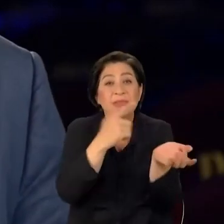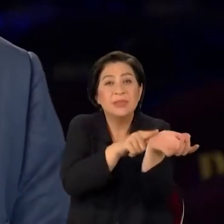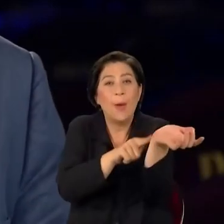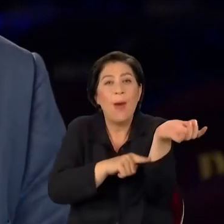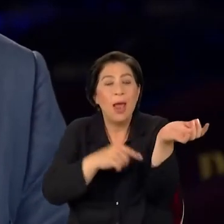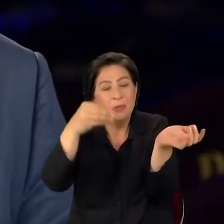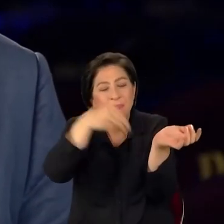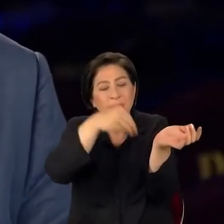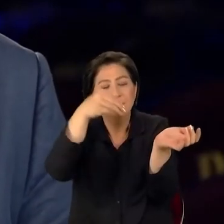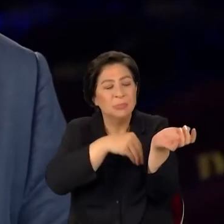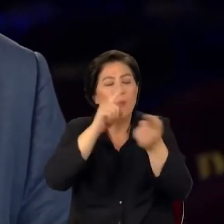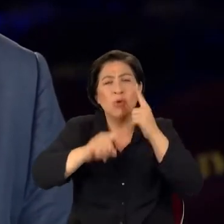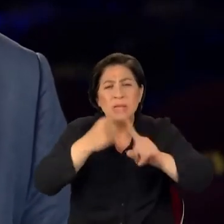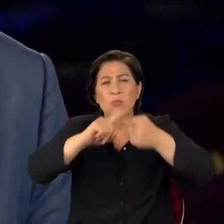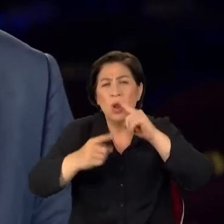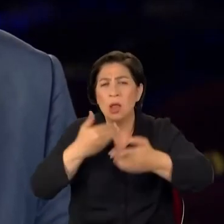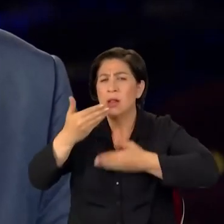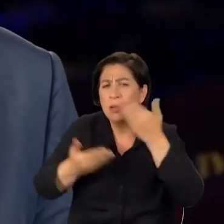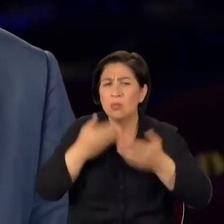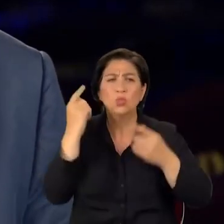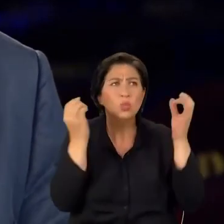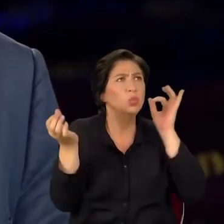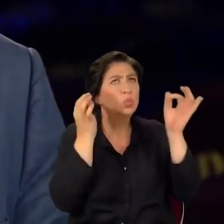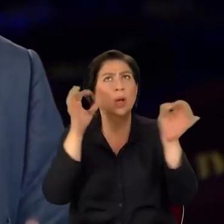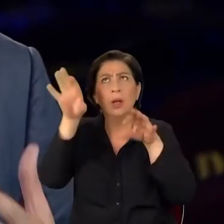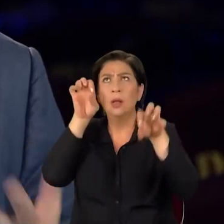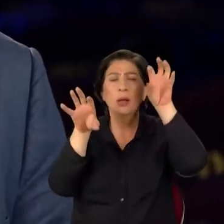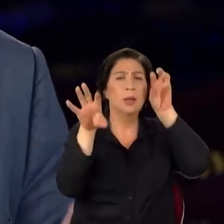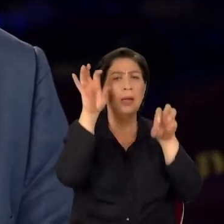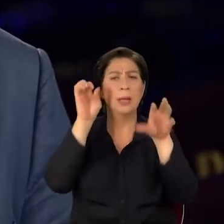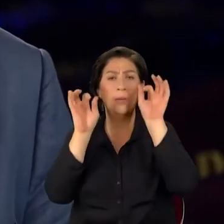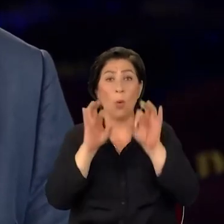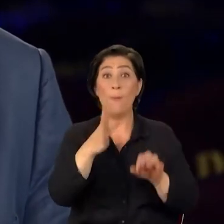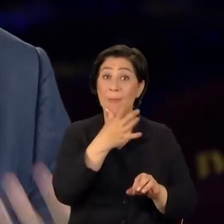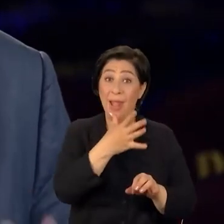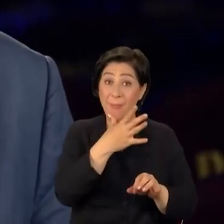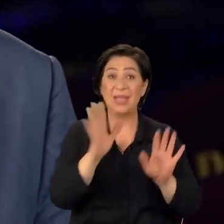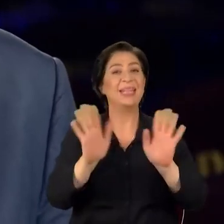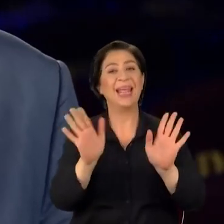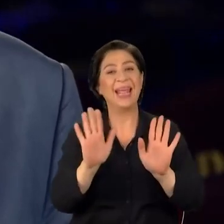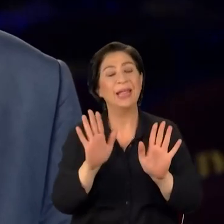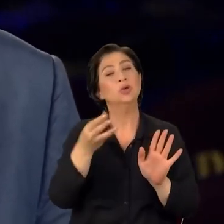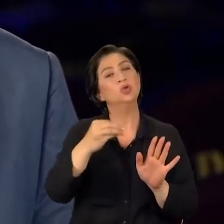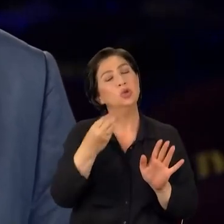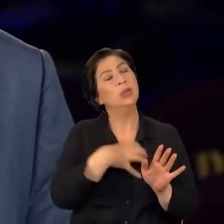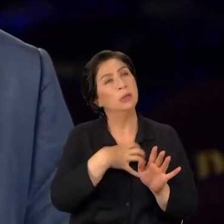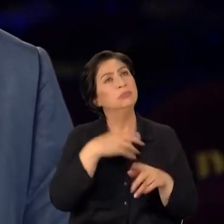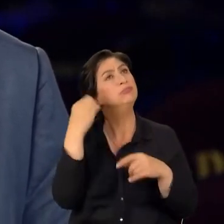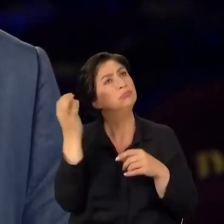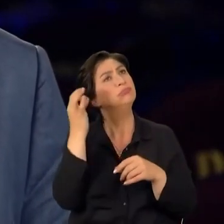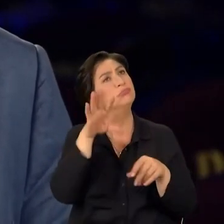itibaren siyaset enjekte edilebilir. Ha, bu illa bir bilinçli yapılan bir şey değil. Çocuk da bunu alabilir.